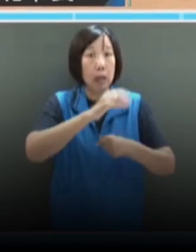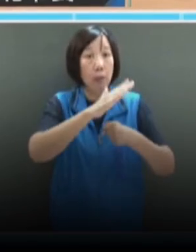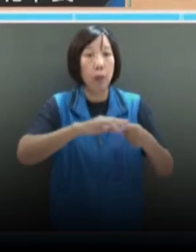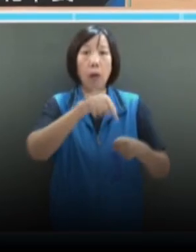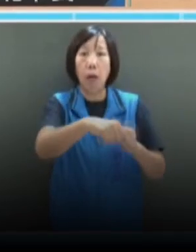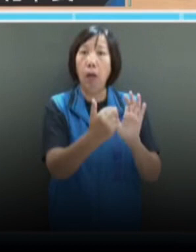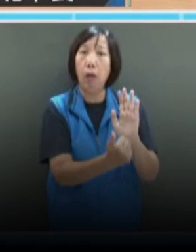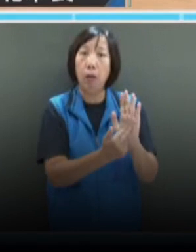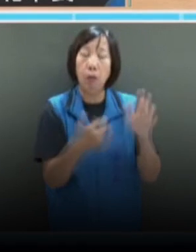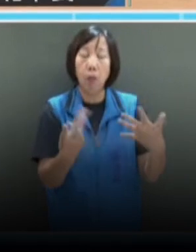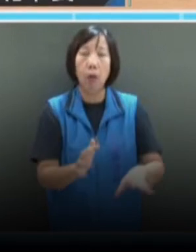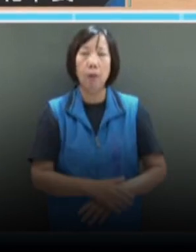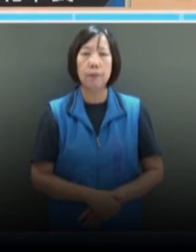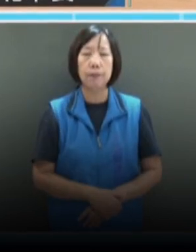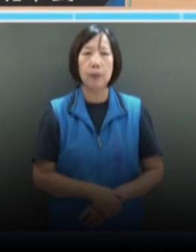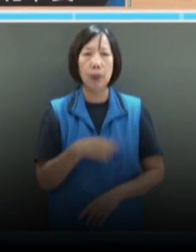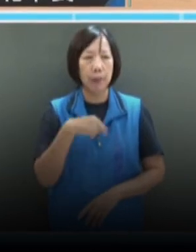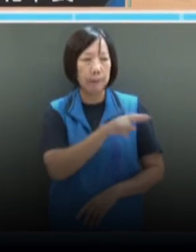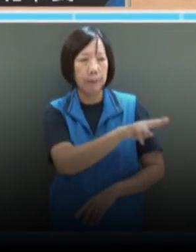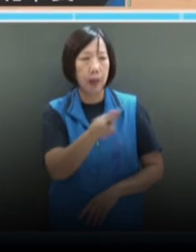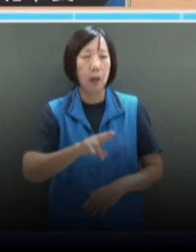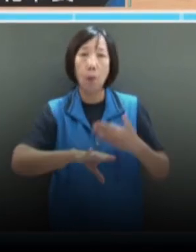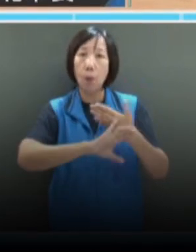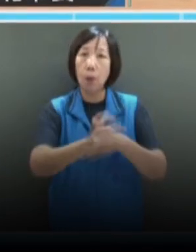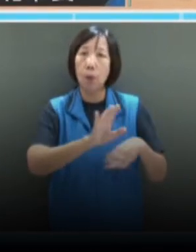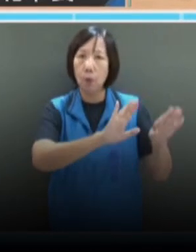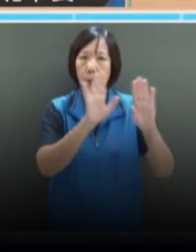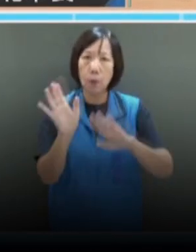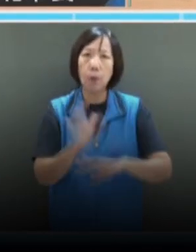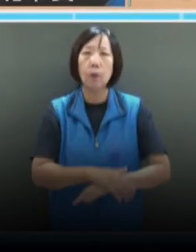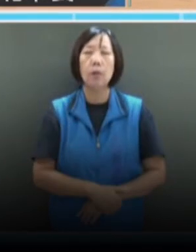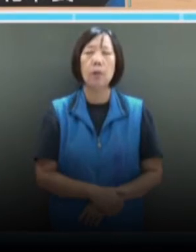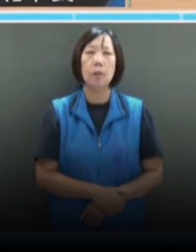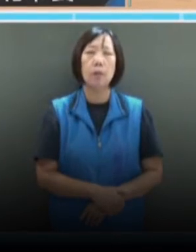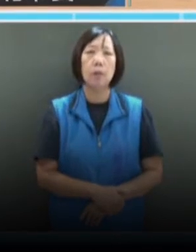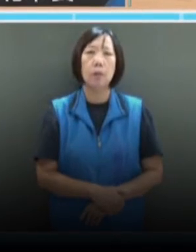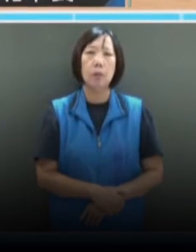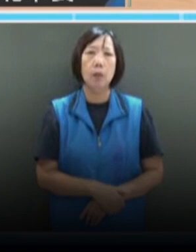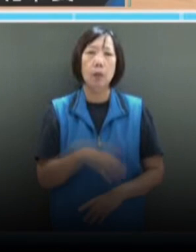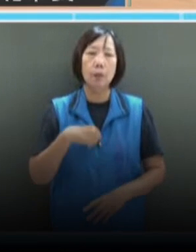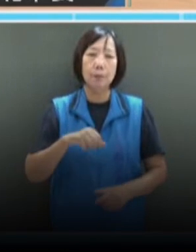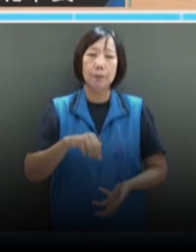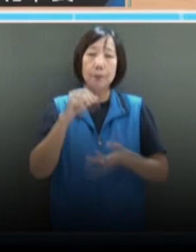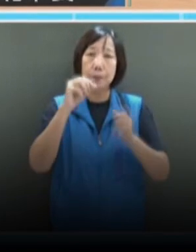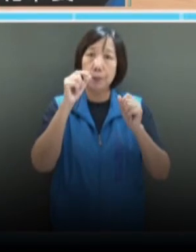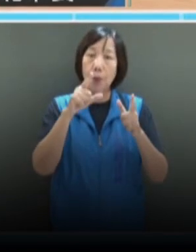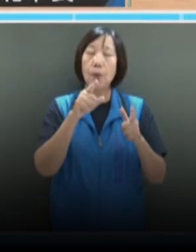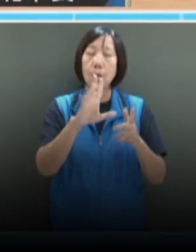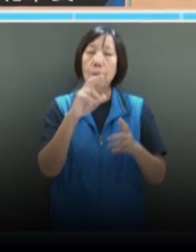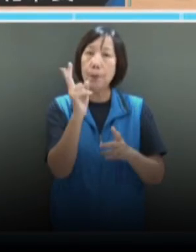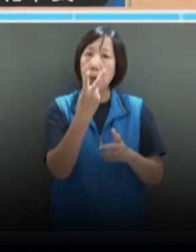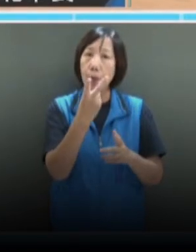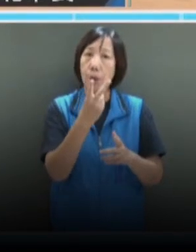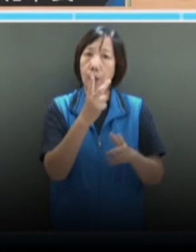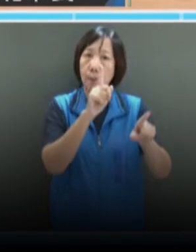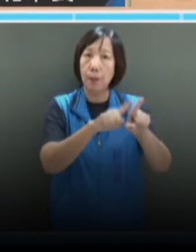这里特别看到这些国外的状况里面，我特别提供了两个指标，只要这两个指标